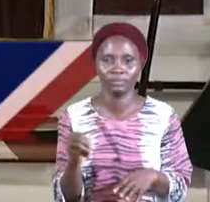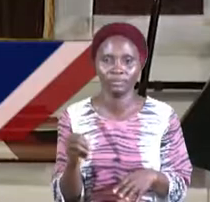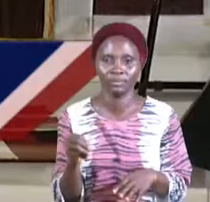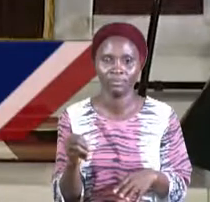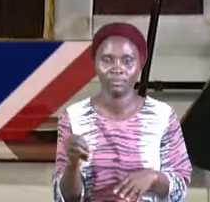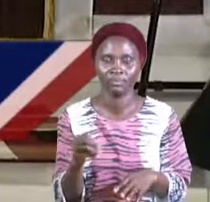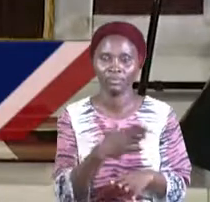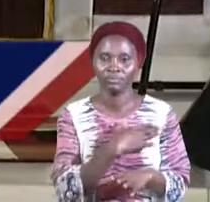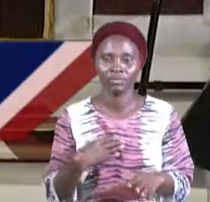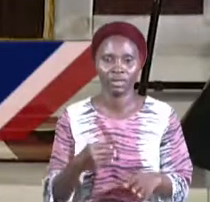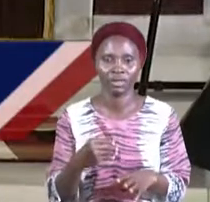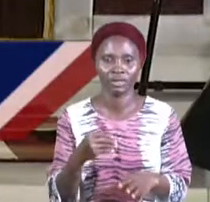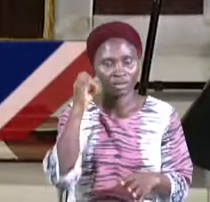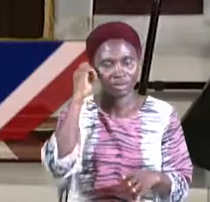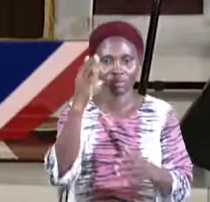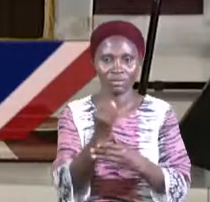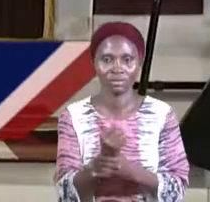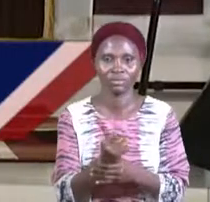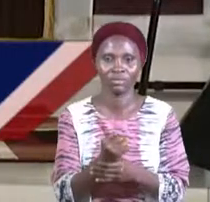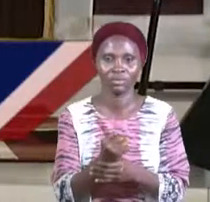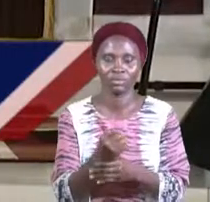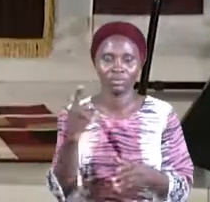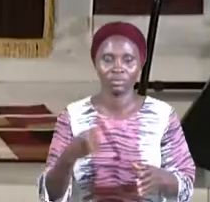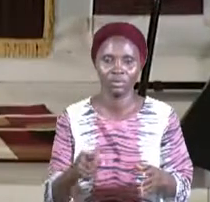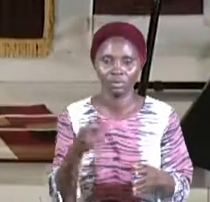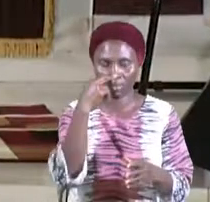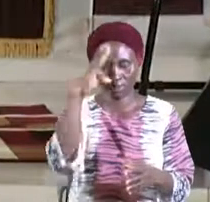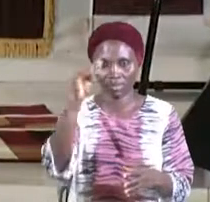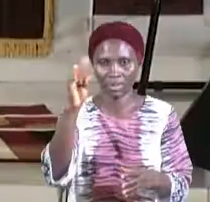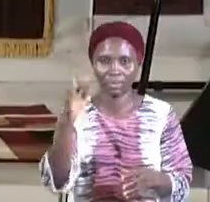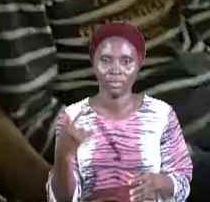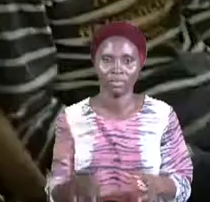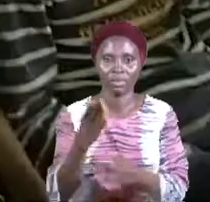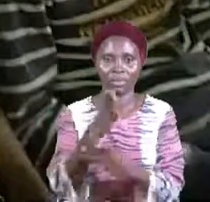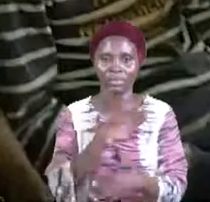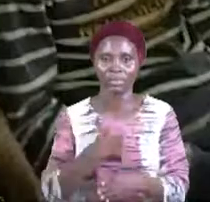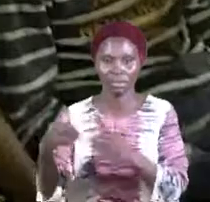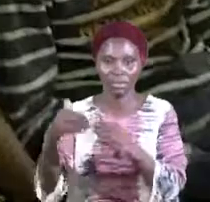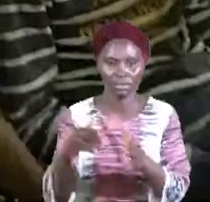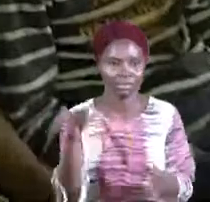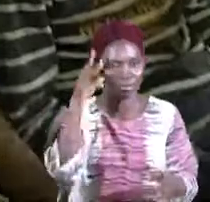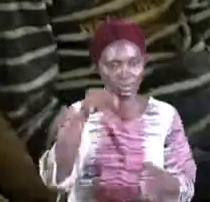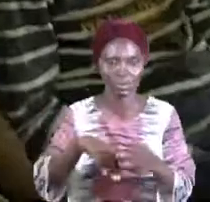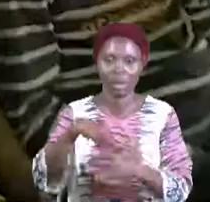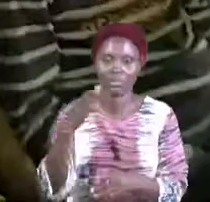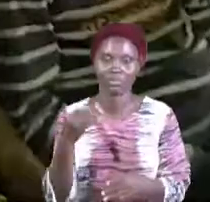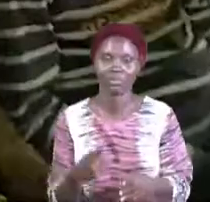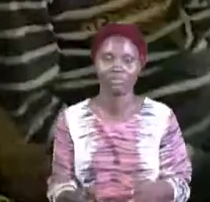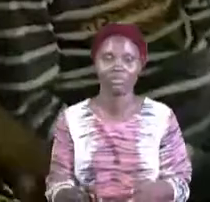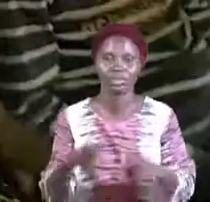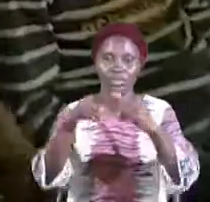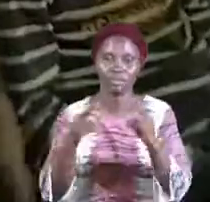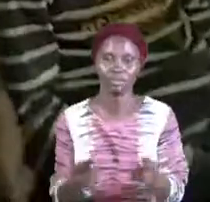Il prit l'aveugle par la main et le conduisit hors du village. Puis il le